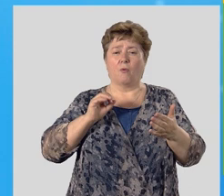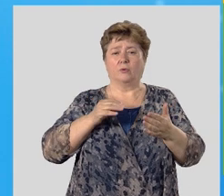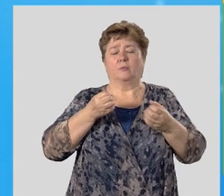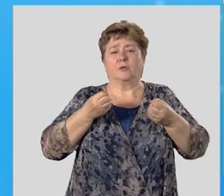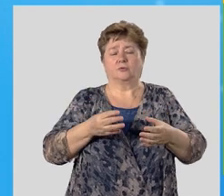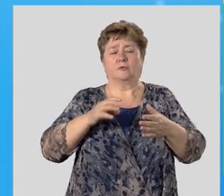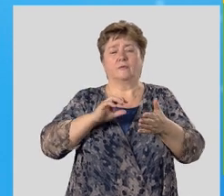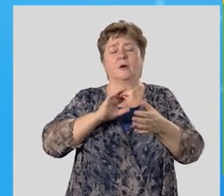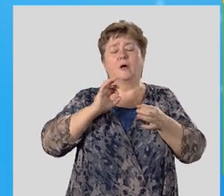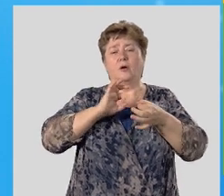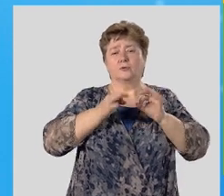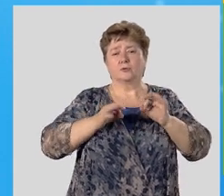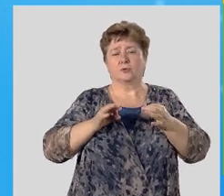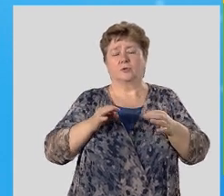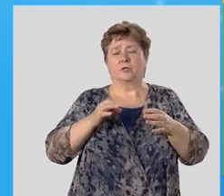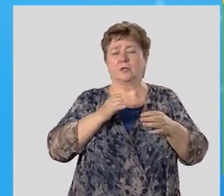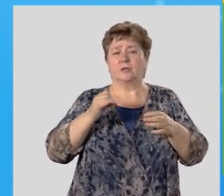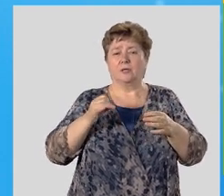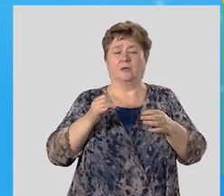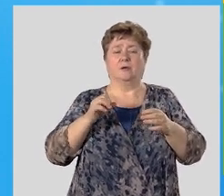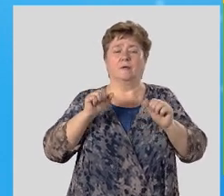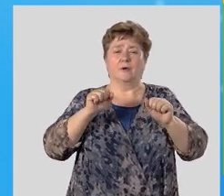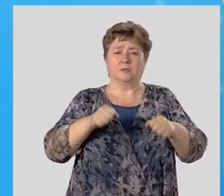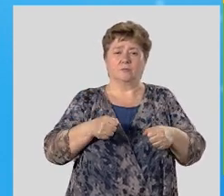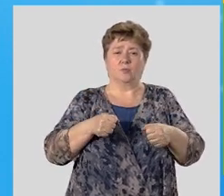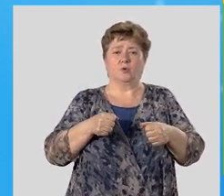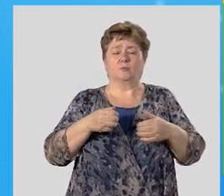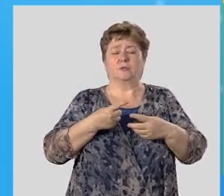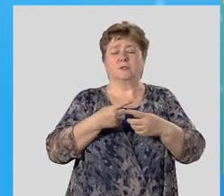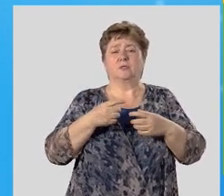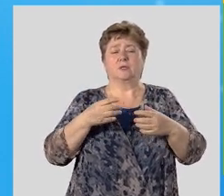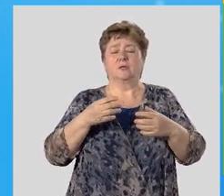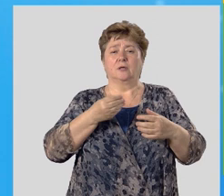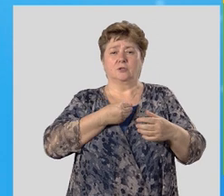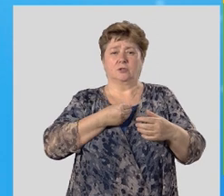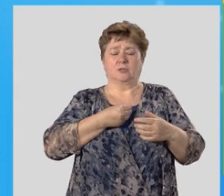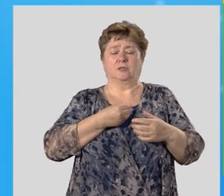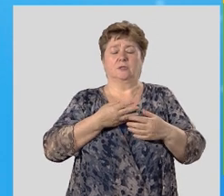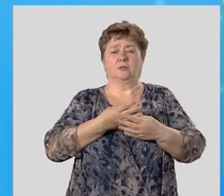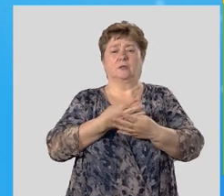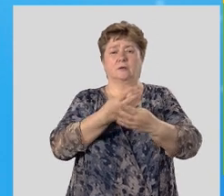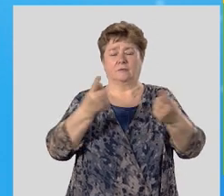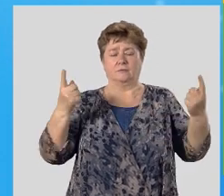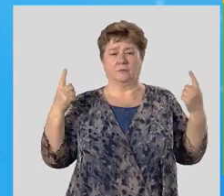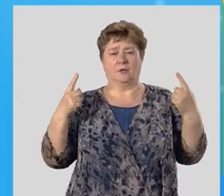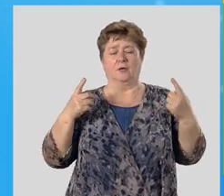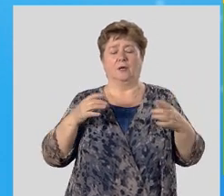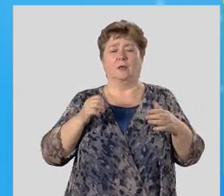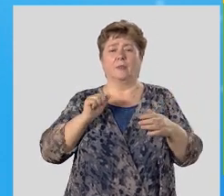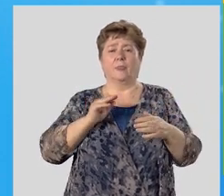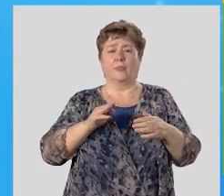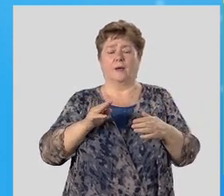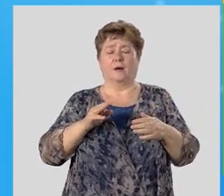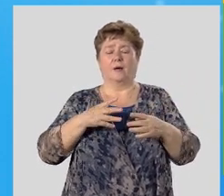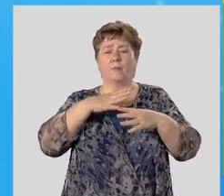сложному и в большей приспособленности организма к среде обитания. Так обеспечивается